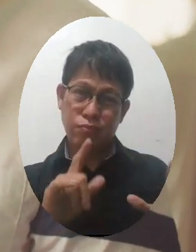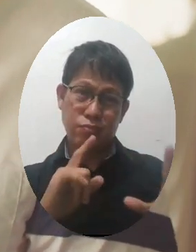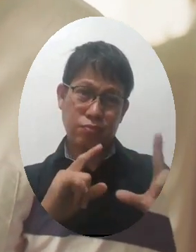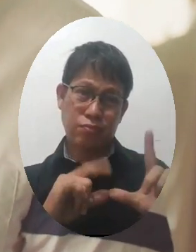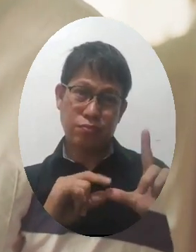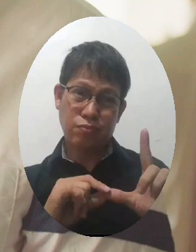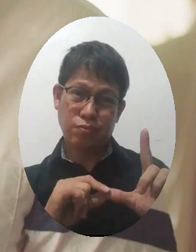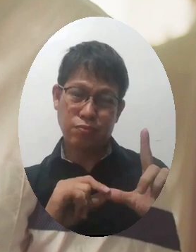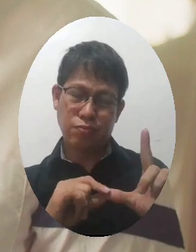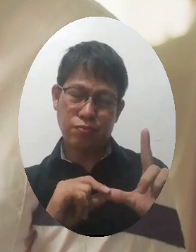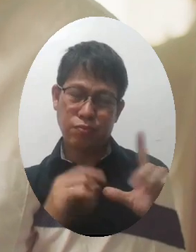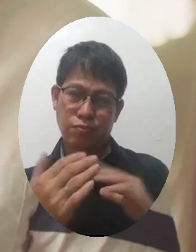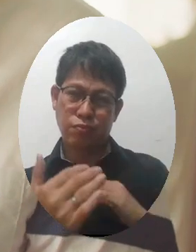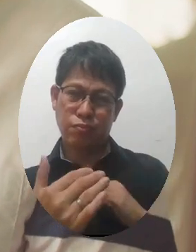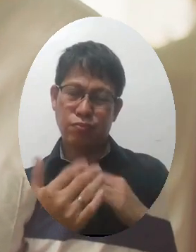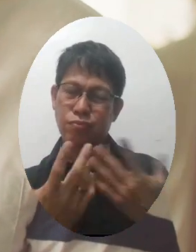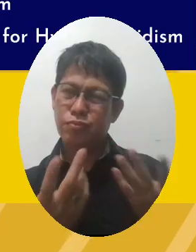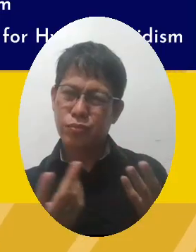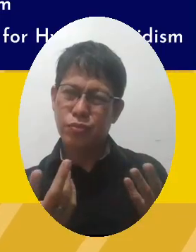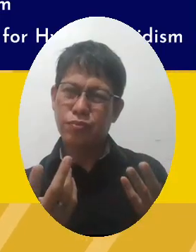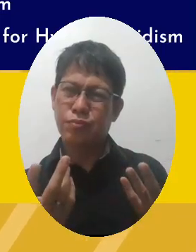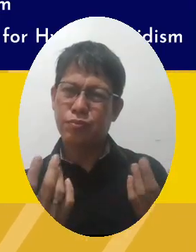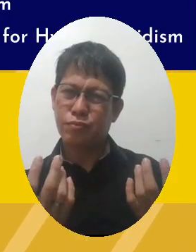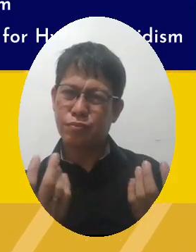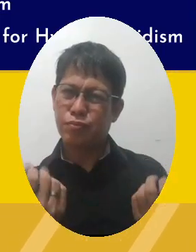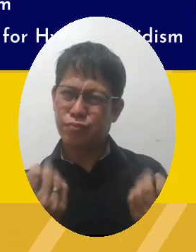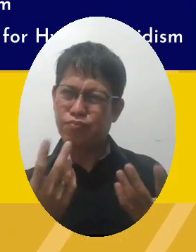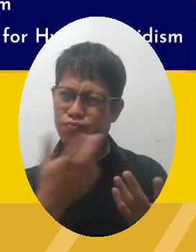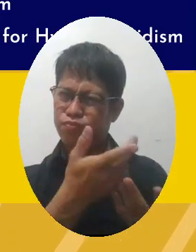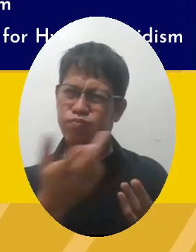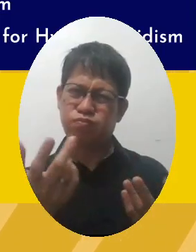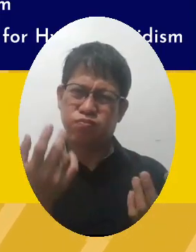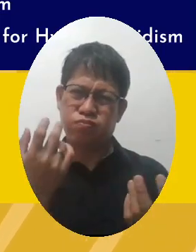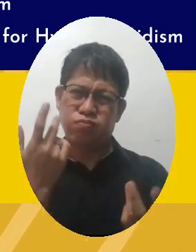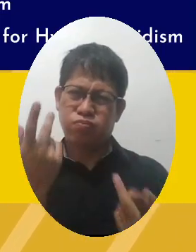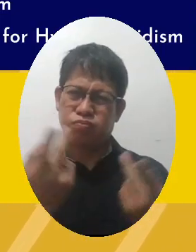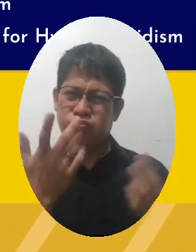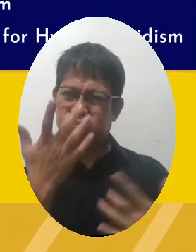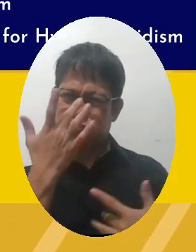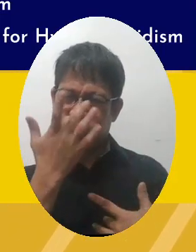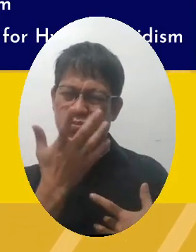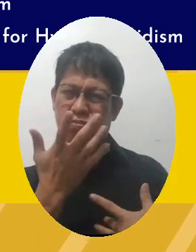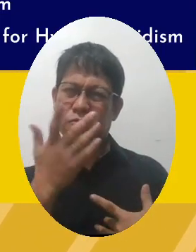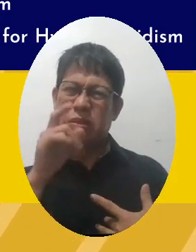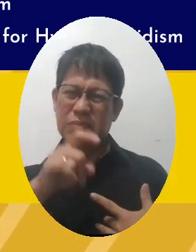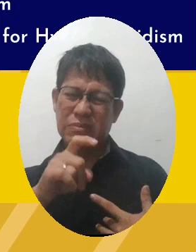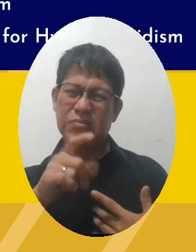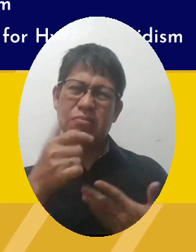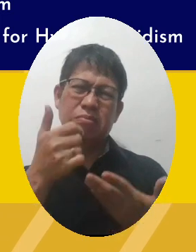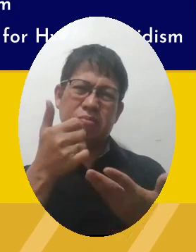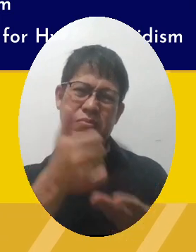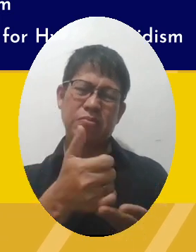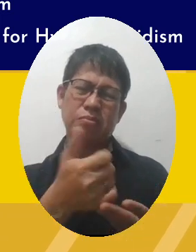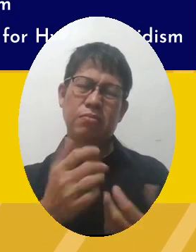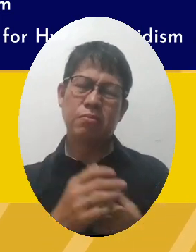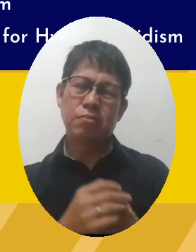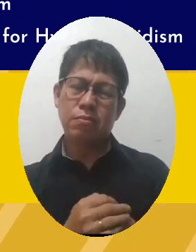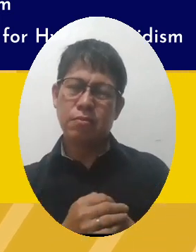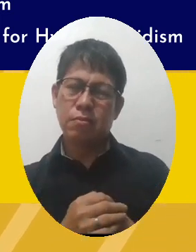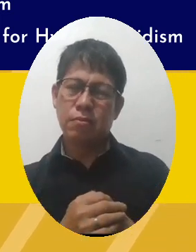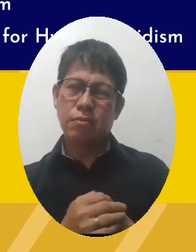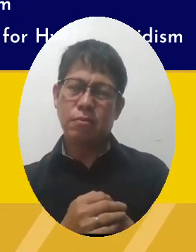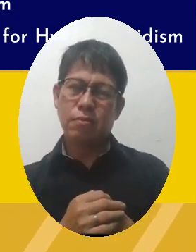yung link na ibibigay. Marami pa tayong mga kapwa na hindi pa naaabot ng ating